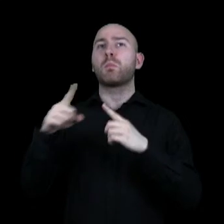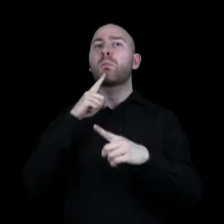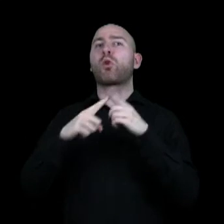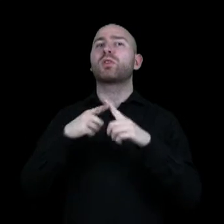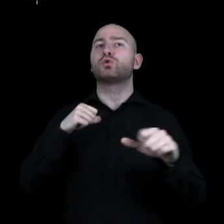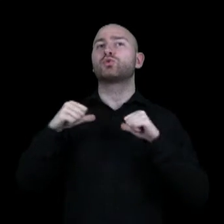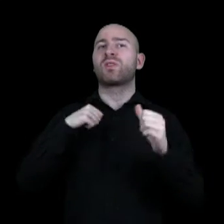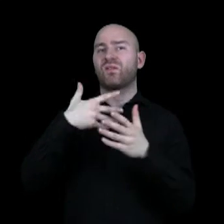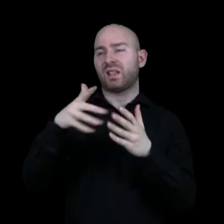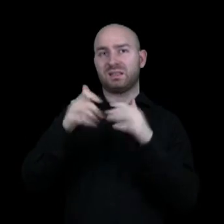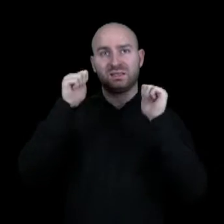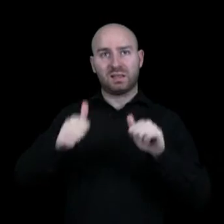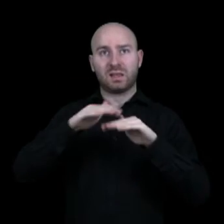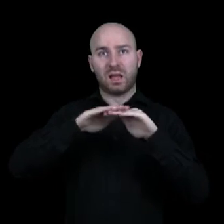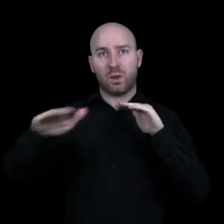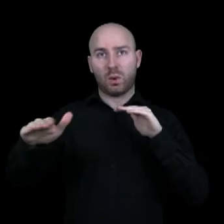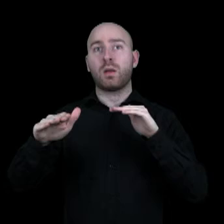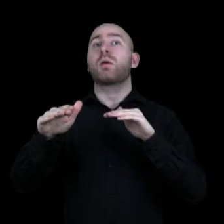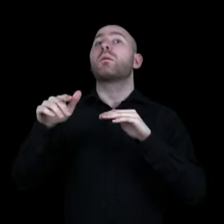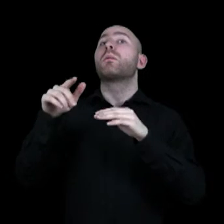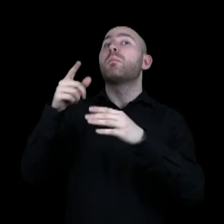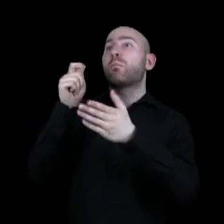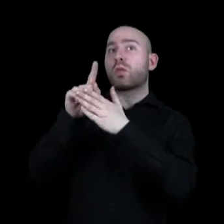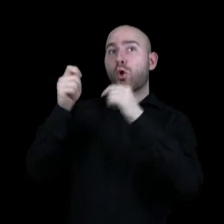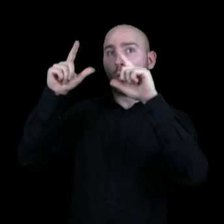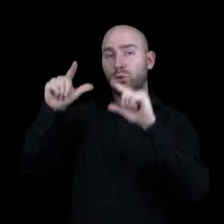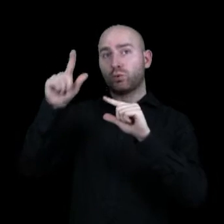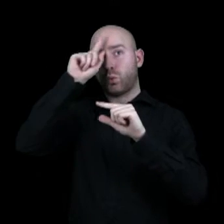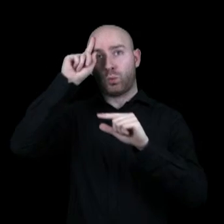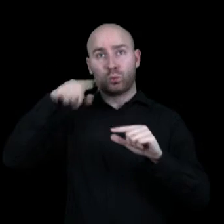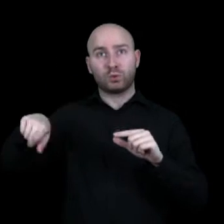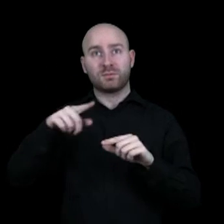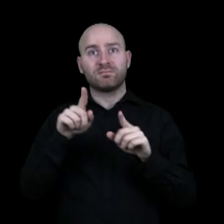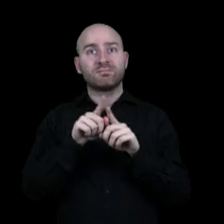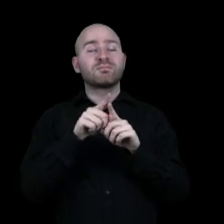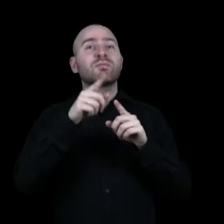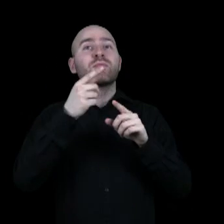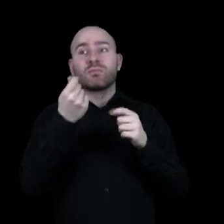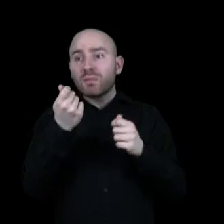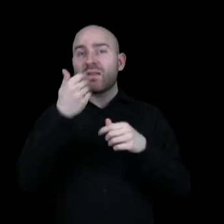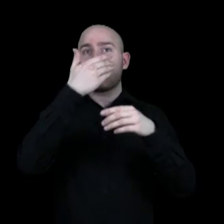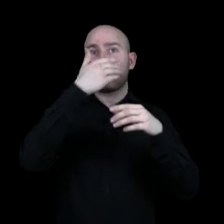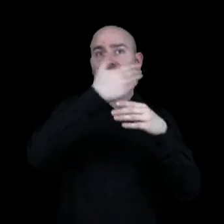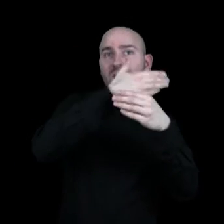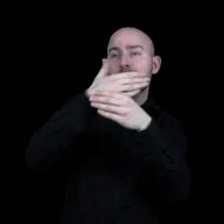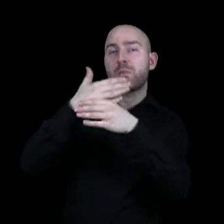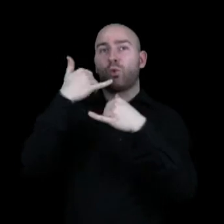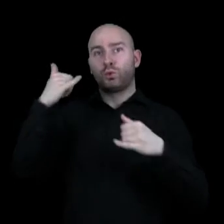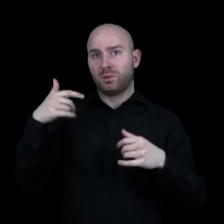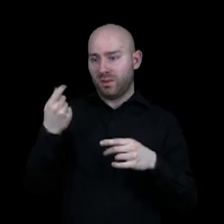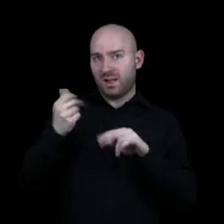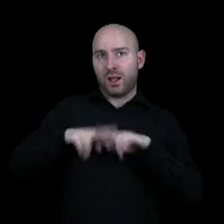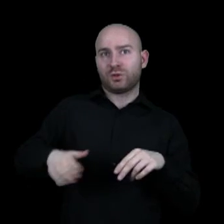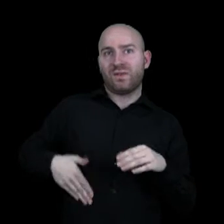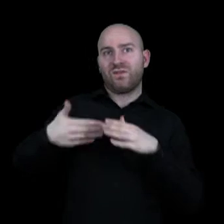rządowe są stałe. Ale skoro obniżono podatki konsumentom i firmom, to mają więcej